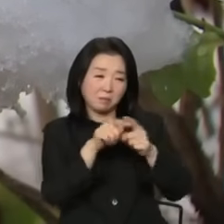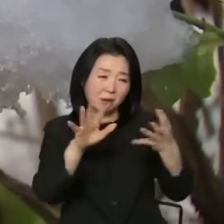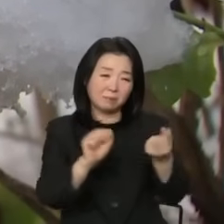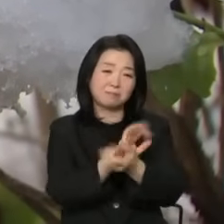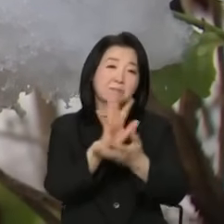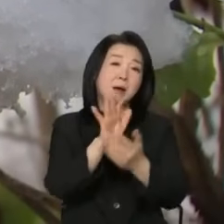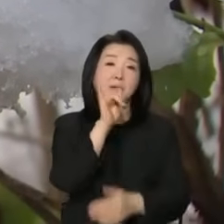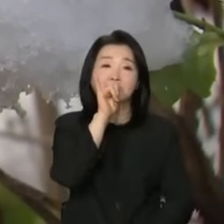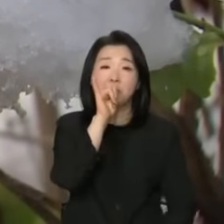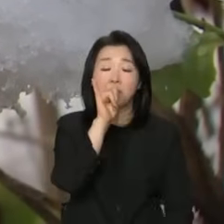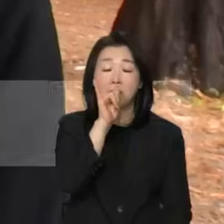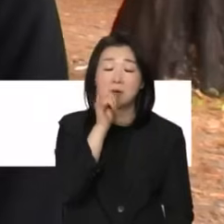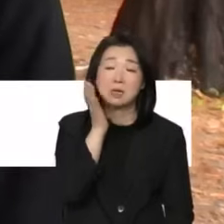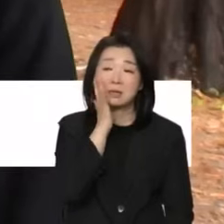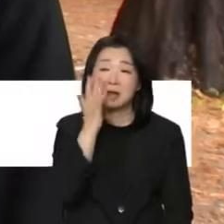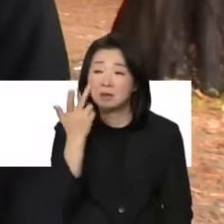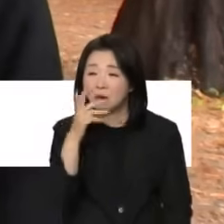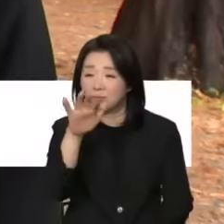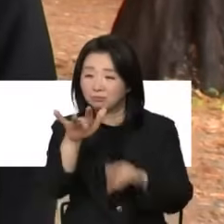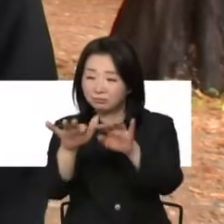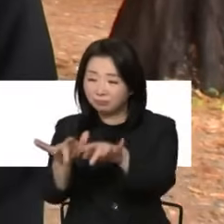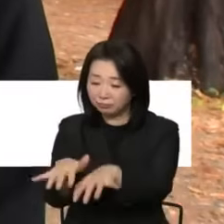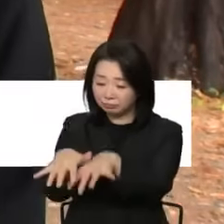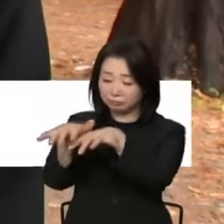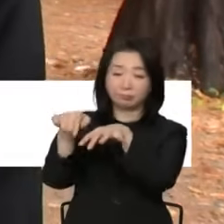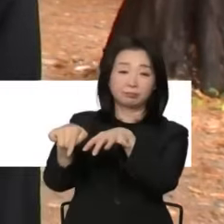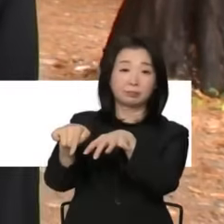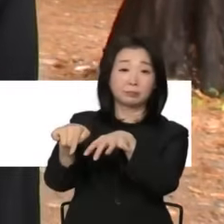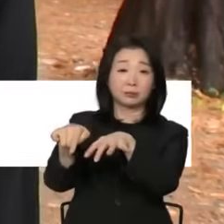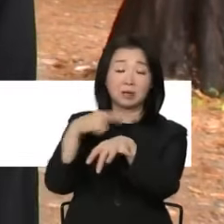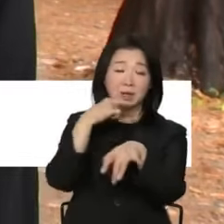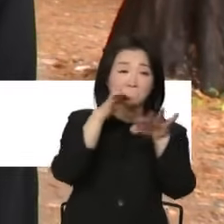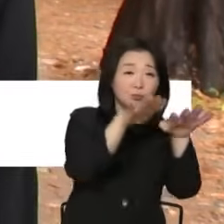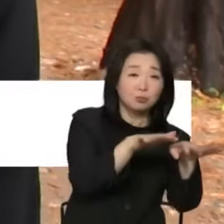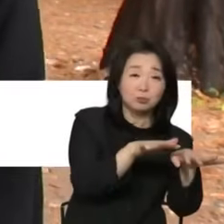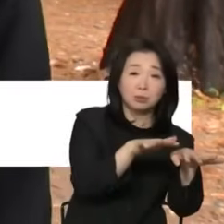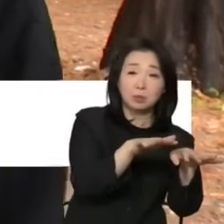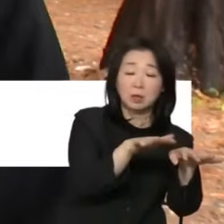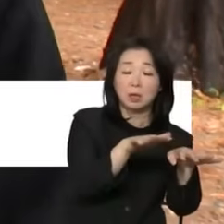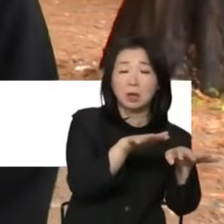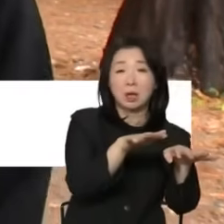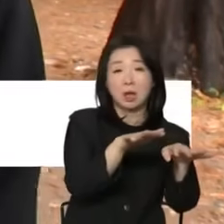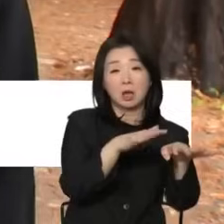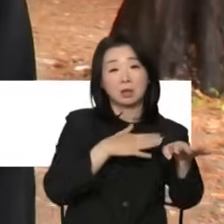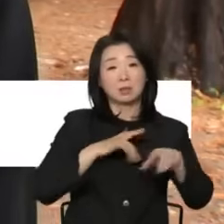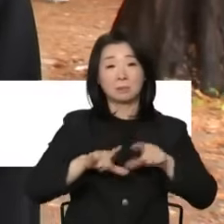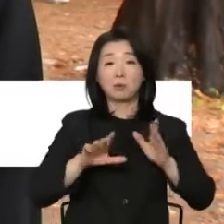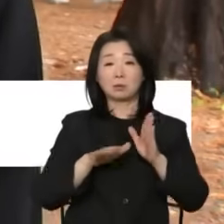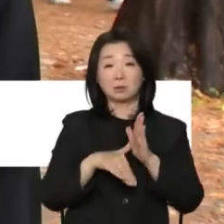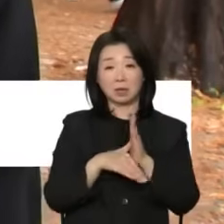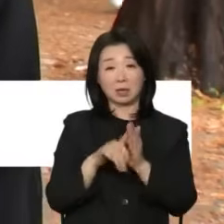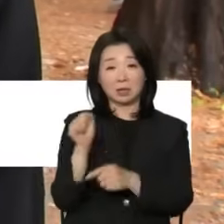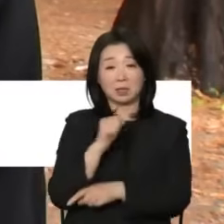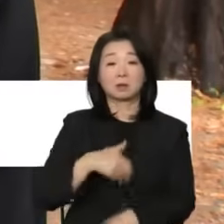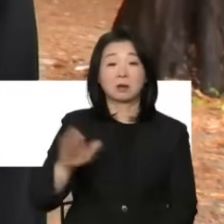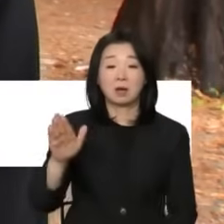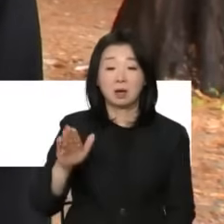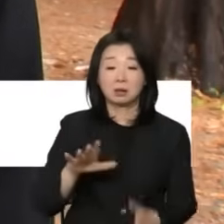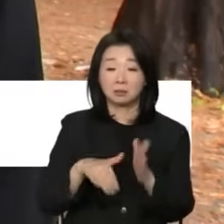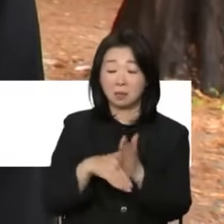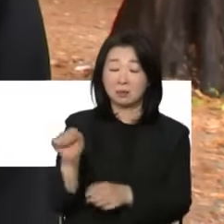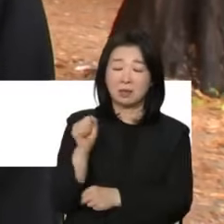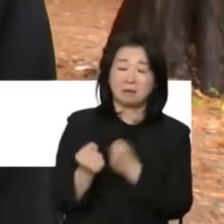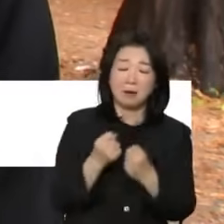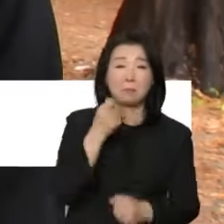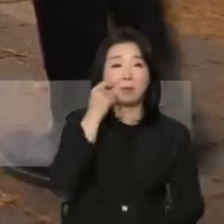있습니다. 낙엽이 지금도 다 이렇게 있는데 눈까지 있어가지고 제가 평소에 자전거 타고 출근하는데 자전거는 엄두도 못